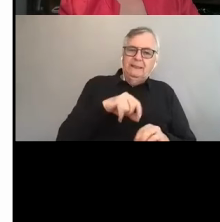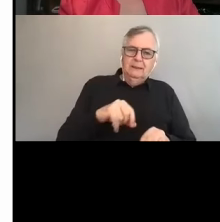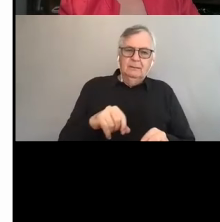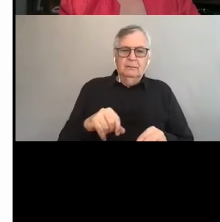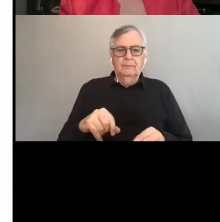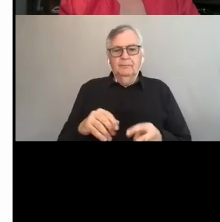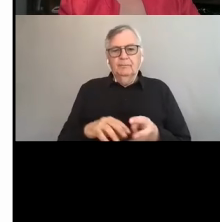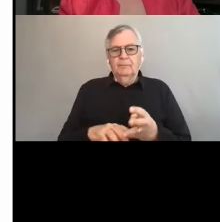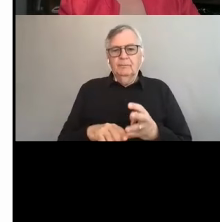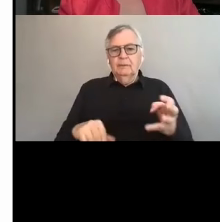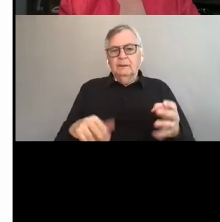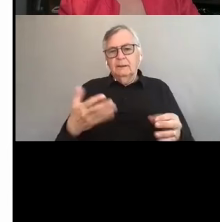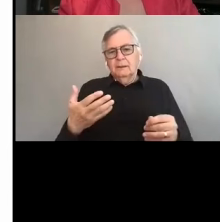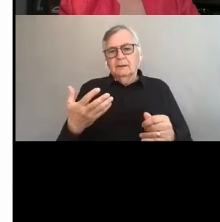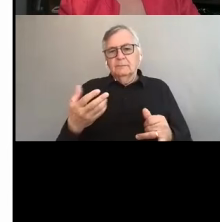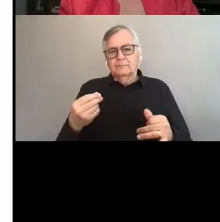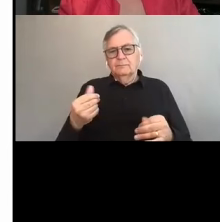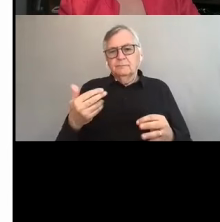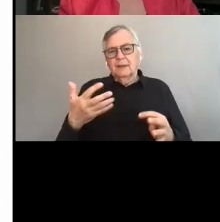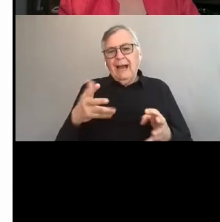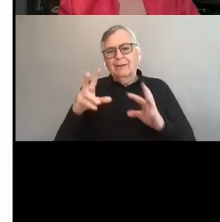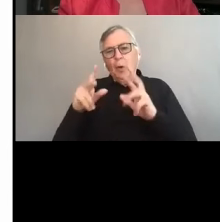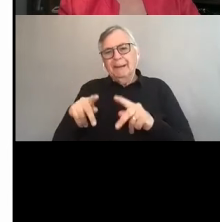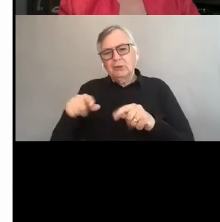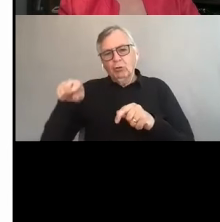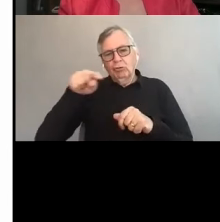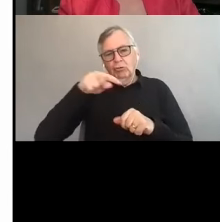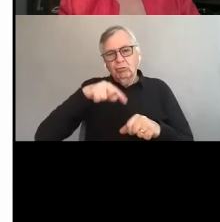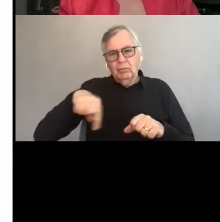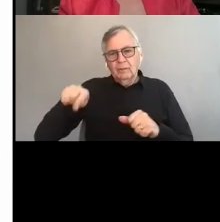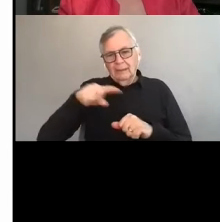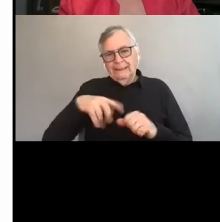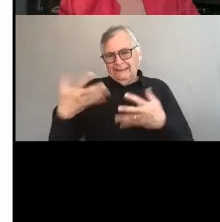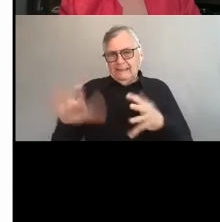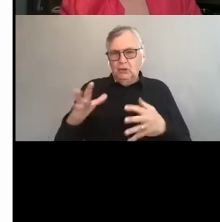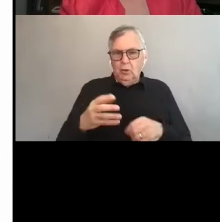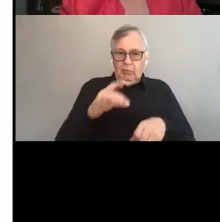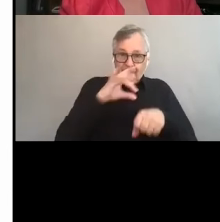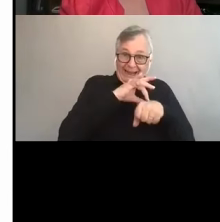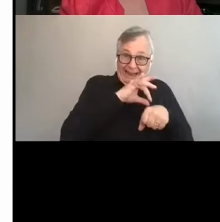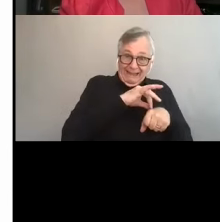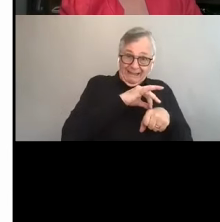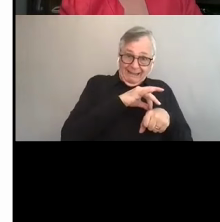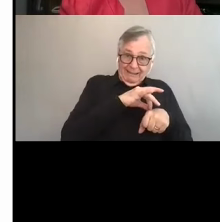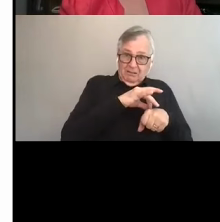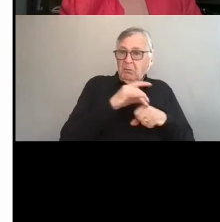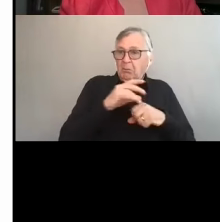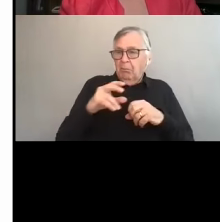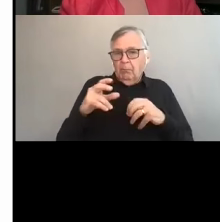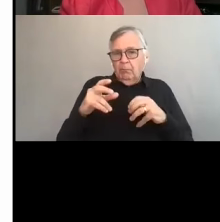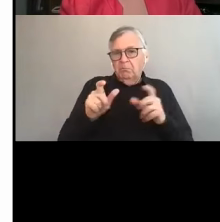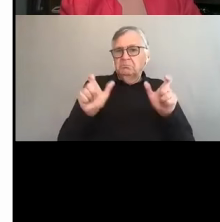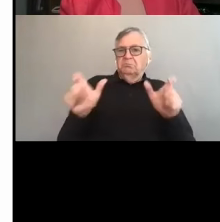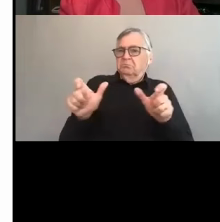par du plasma de convalescent. Donc, il y a des gens qui ont déjà fait l'infection puis qui vont monter une réponse immune qui ne sera